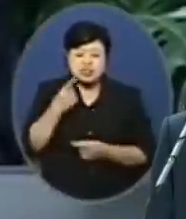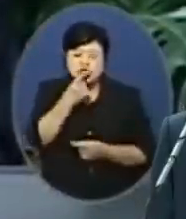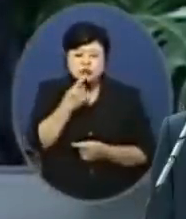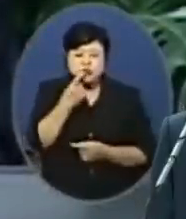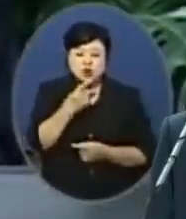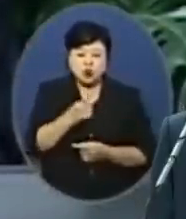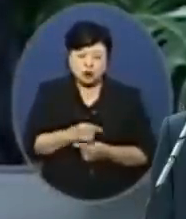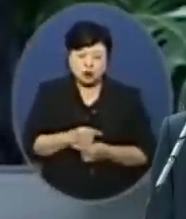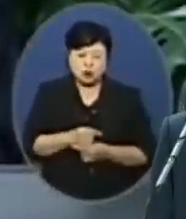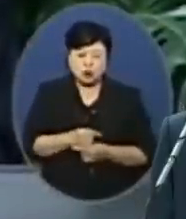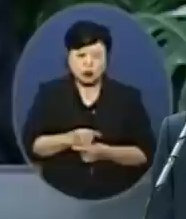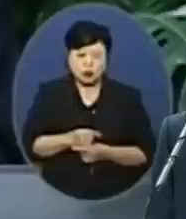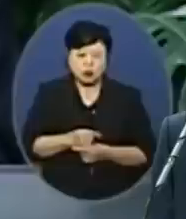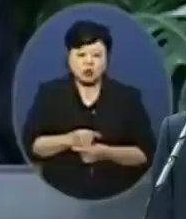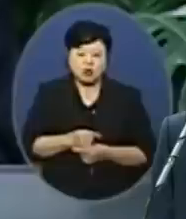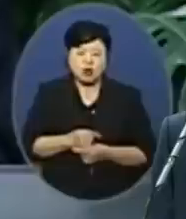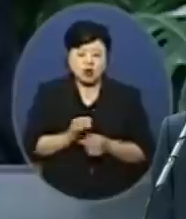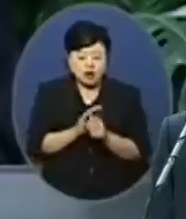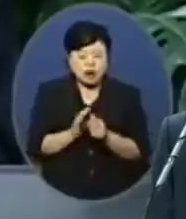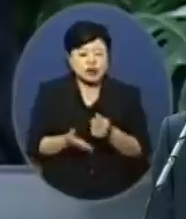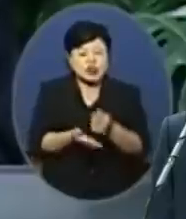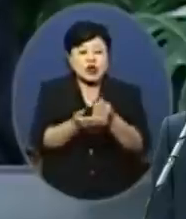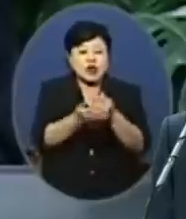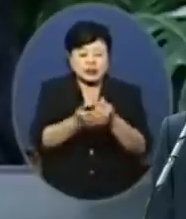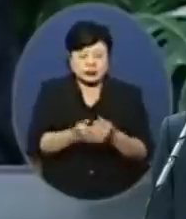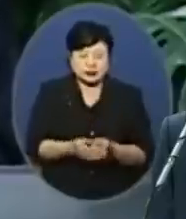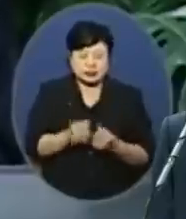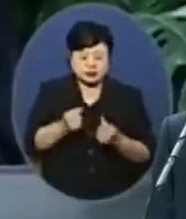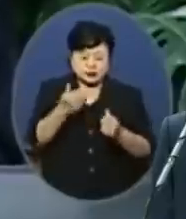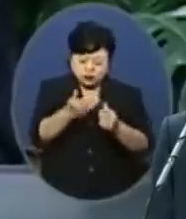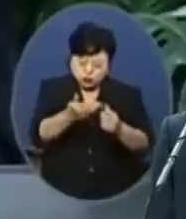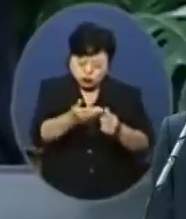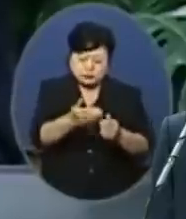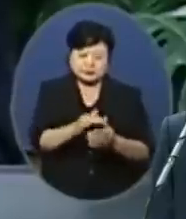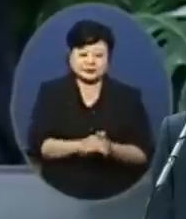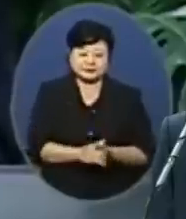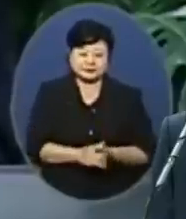입술로서 여러분에게 자꾸 격려하십시오. 힘을 주십시오.